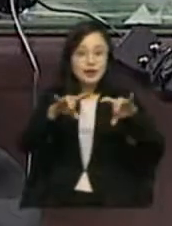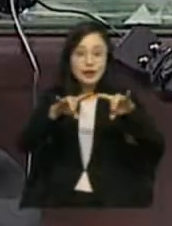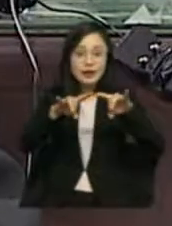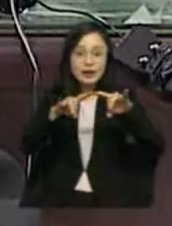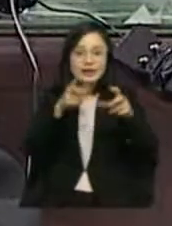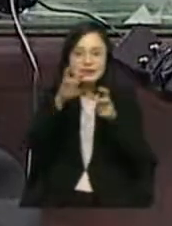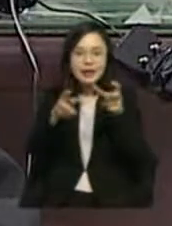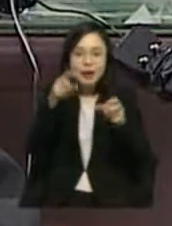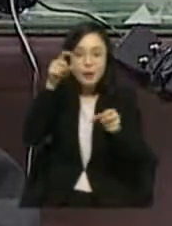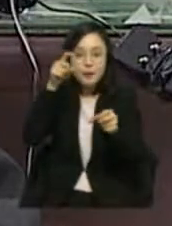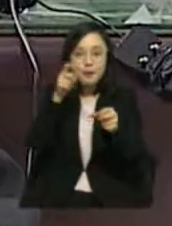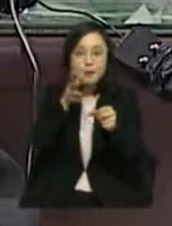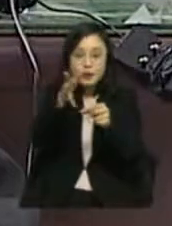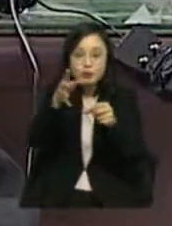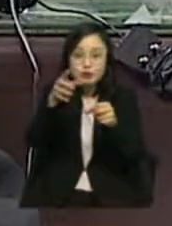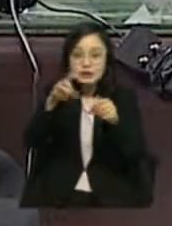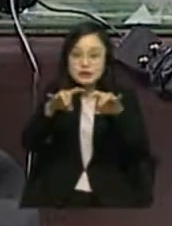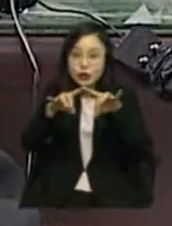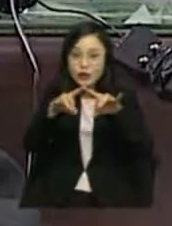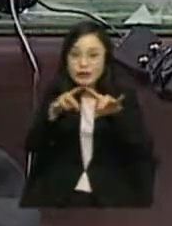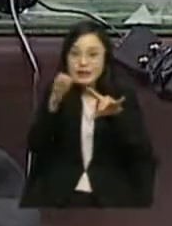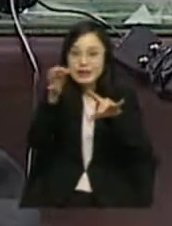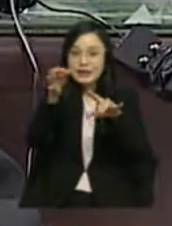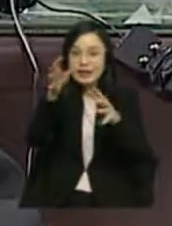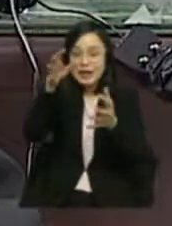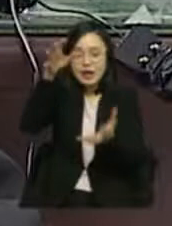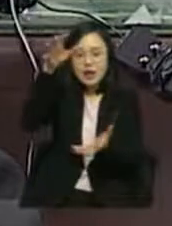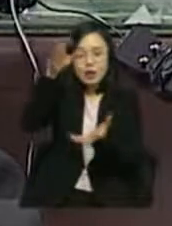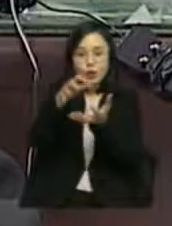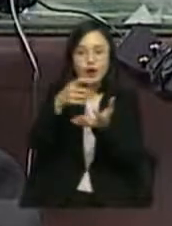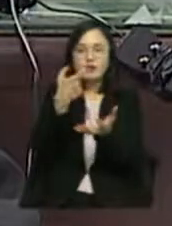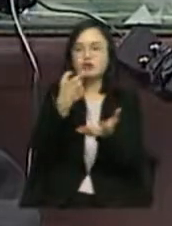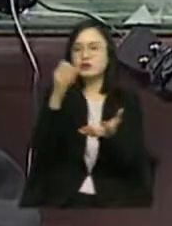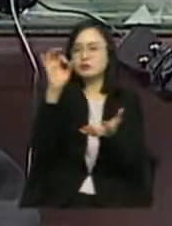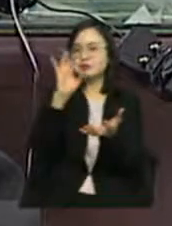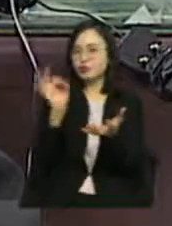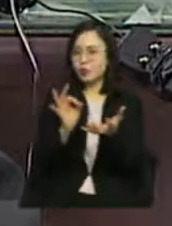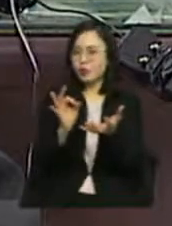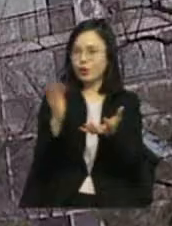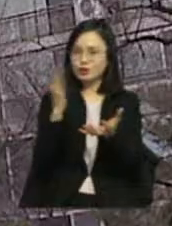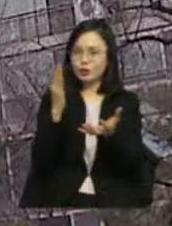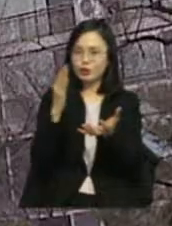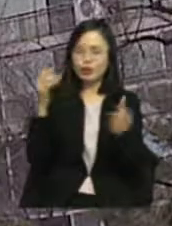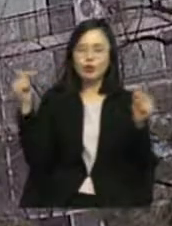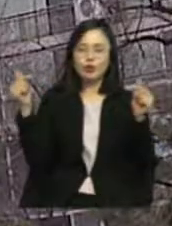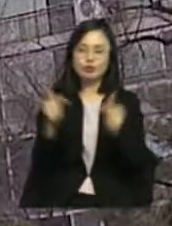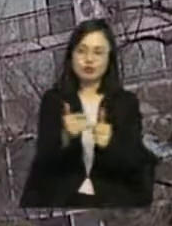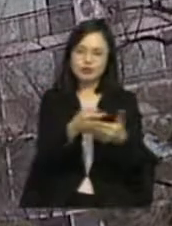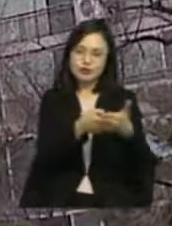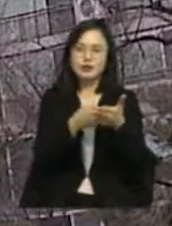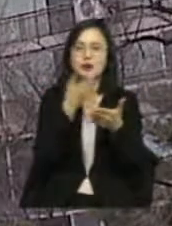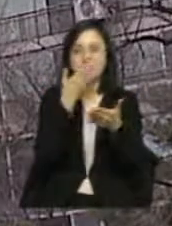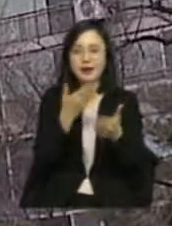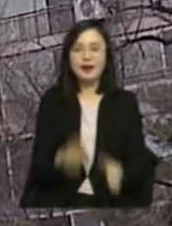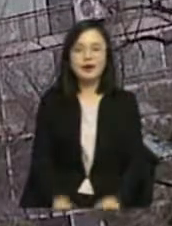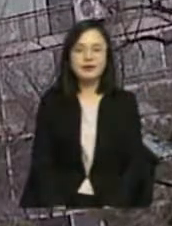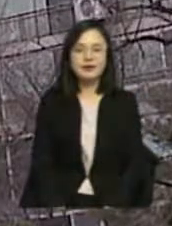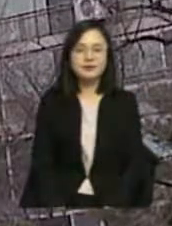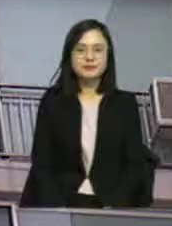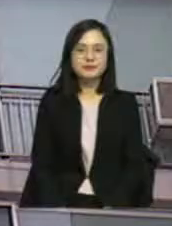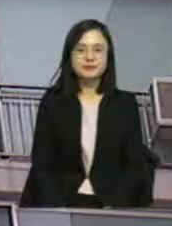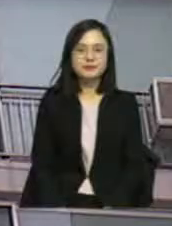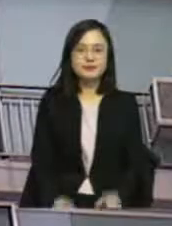산업용 전기료가 약 한 66% 정도가 그 절감이 되는 성과를 얻었고요. 올해로 7년째 운영되고